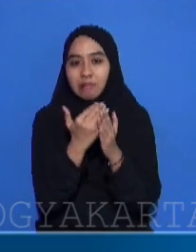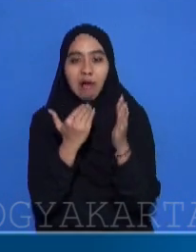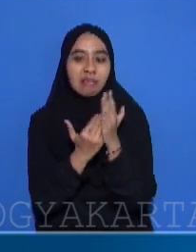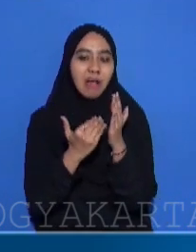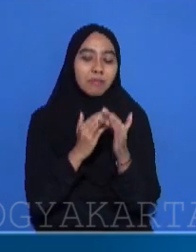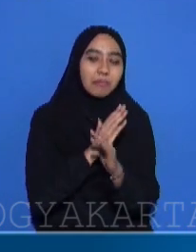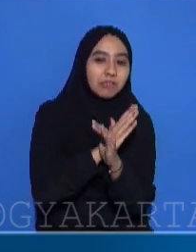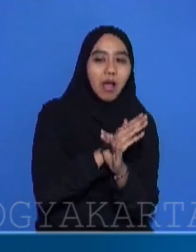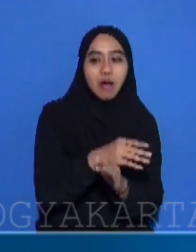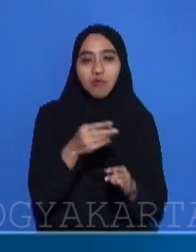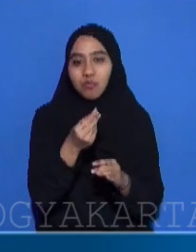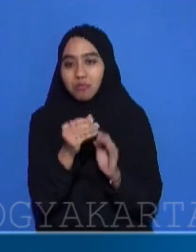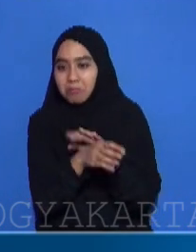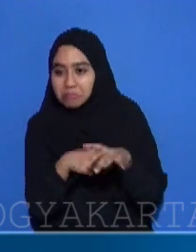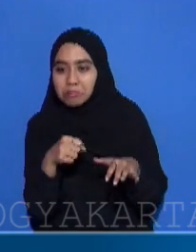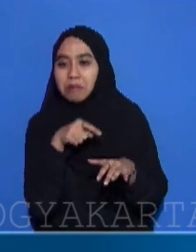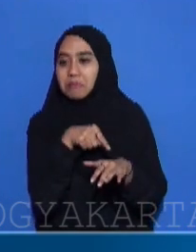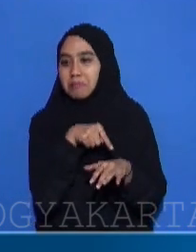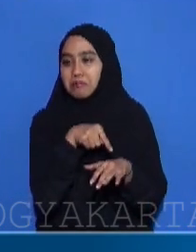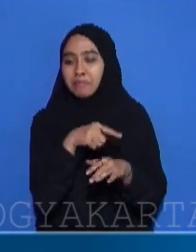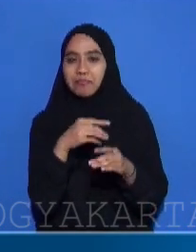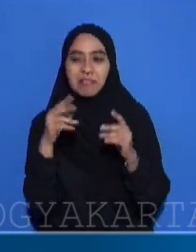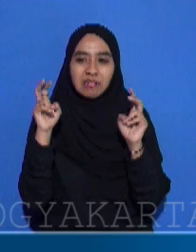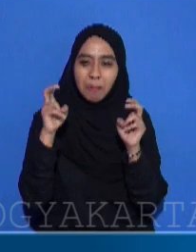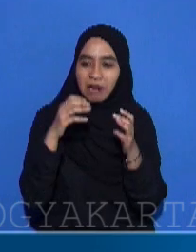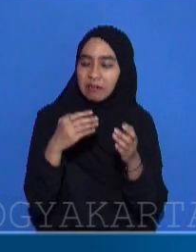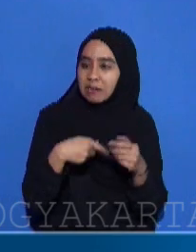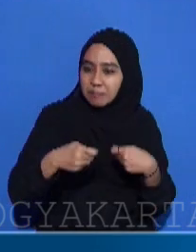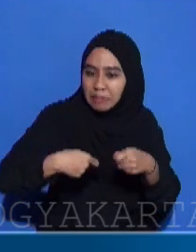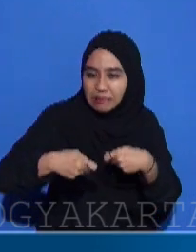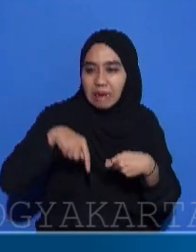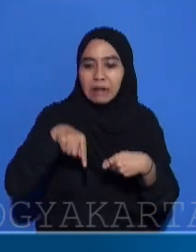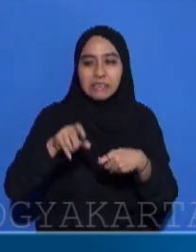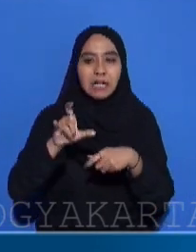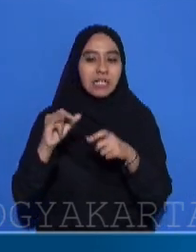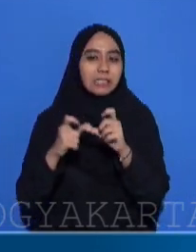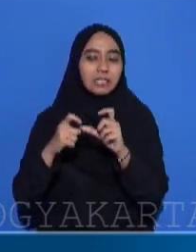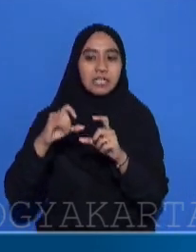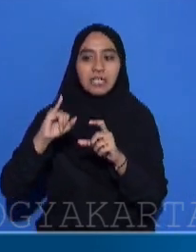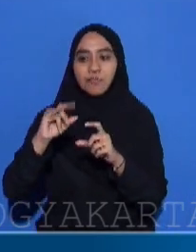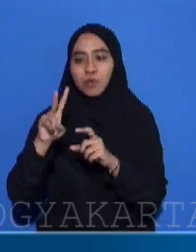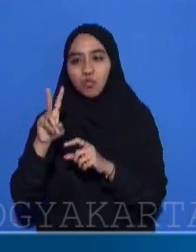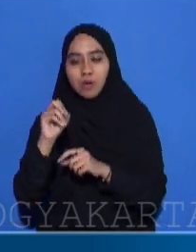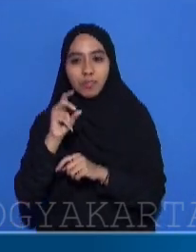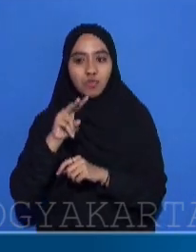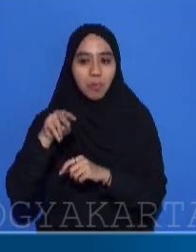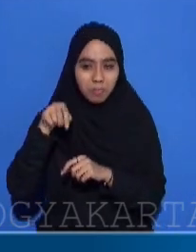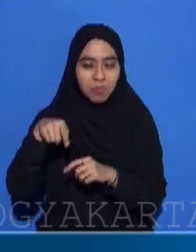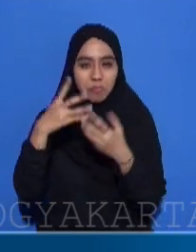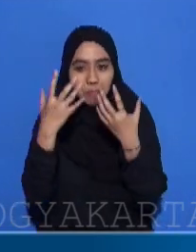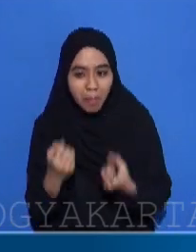lainnya topik pembahasan digitalisasi transaksi pada ISC 2023 ini merupakan topik yang diharapkan mampu